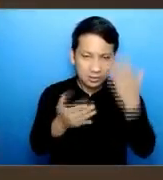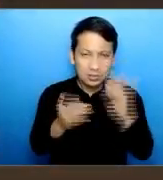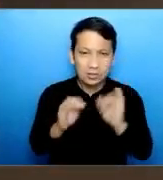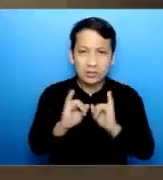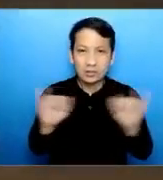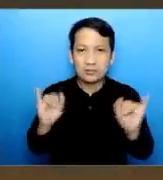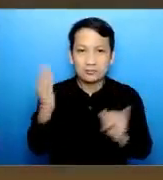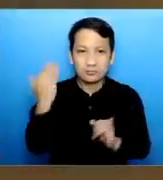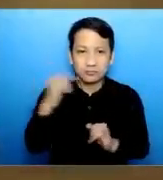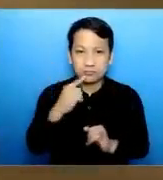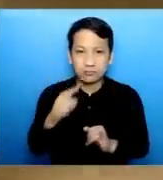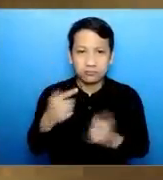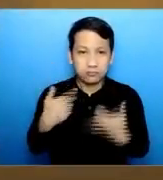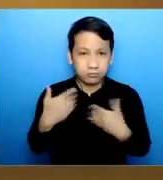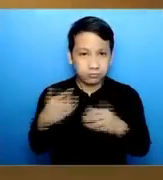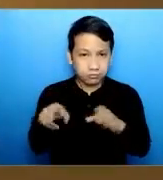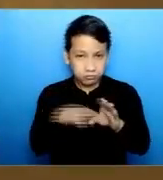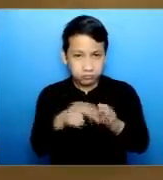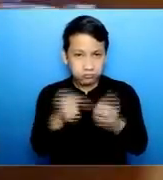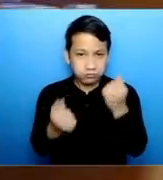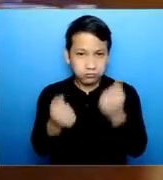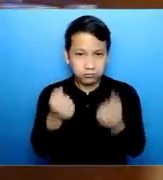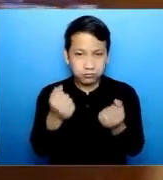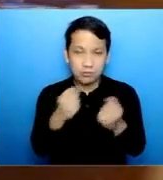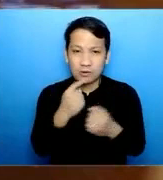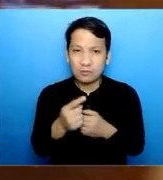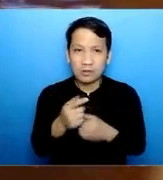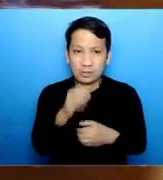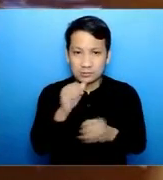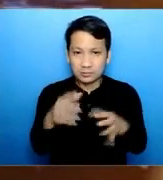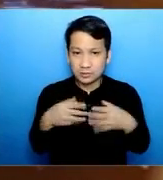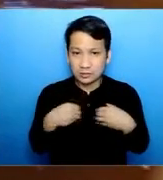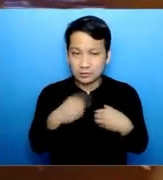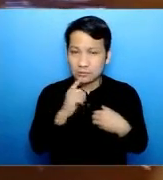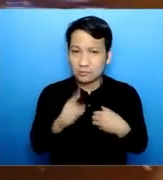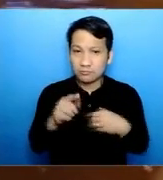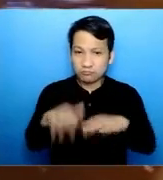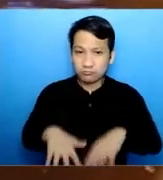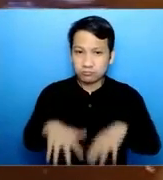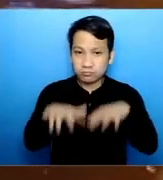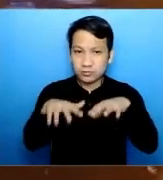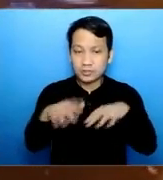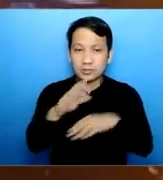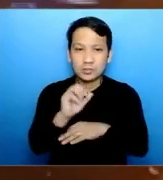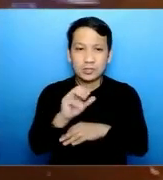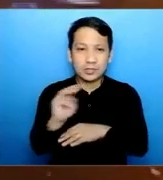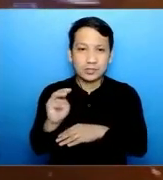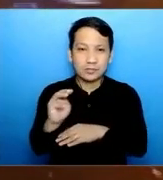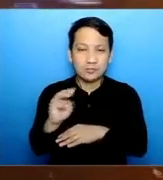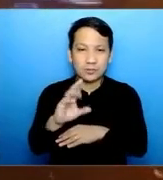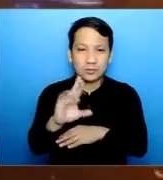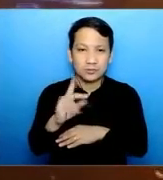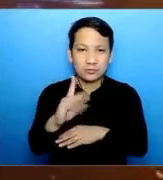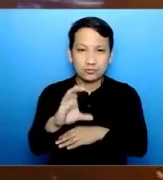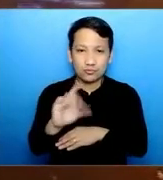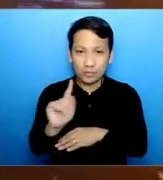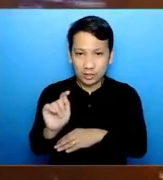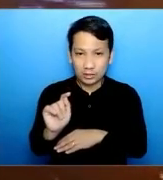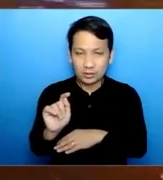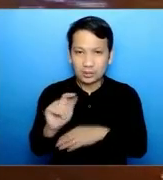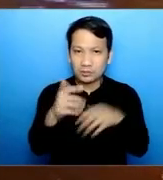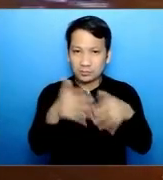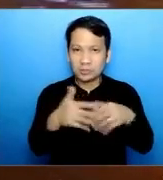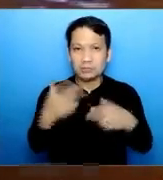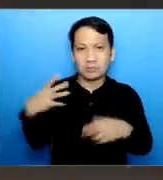kapatid na walang sasakyan, pati na rin ang mga rider na ayaw magbaka sakali sa baha sa SM Sukat muna nagpahupa. Maging ang